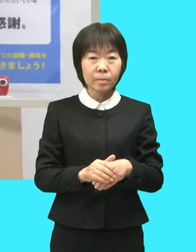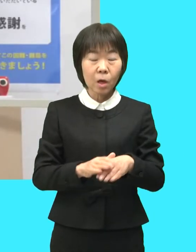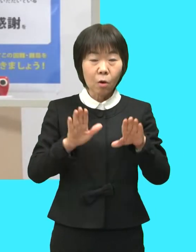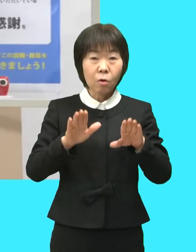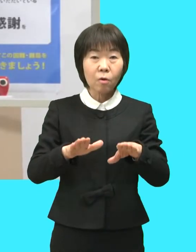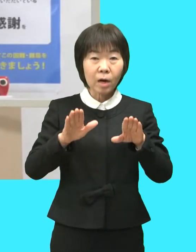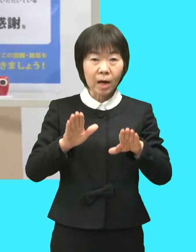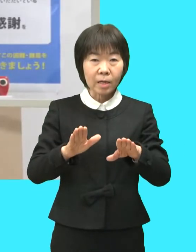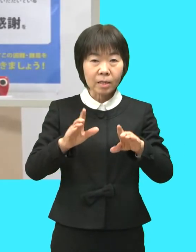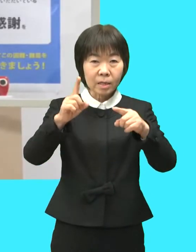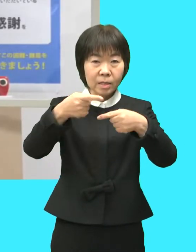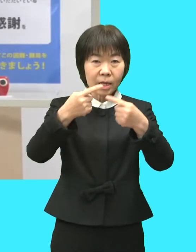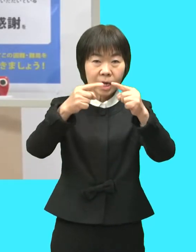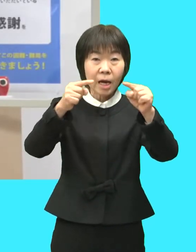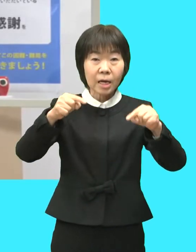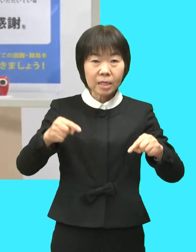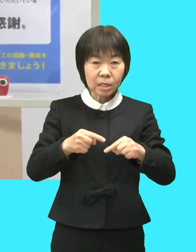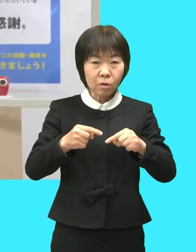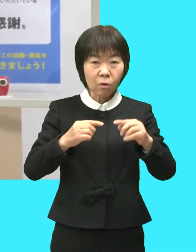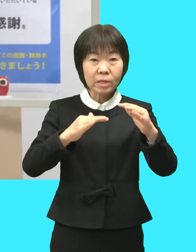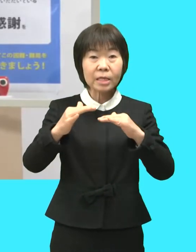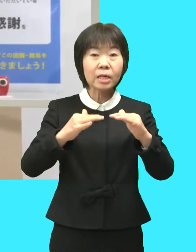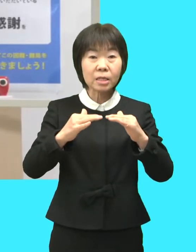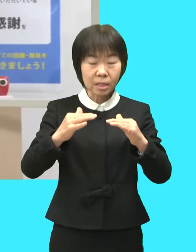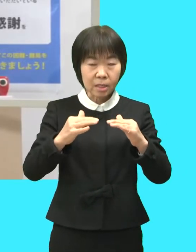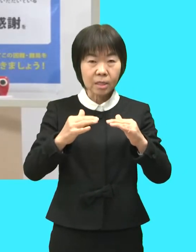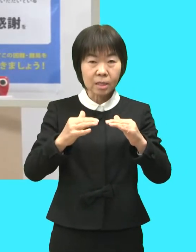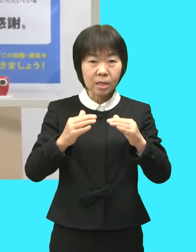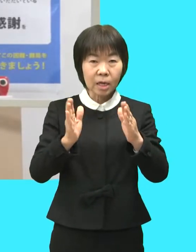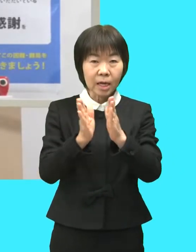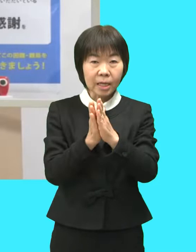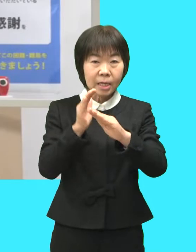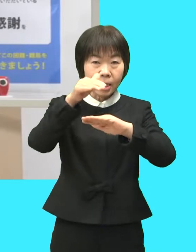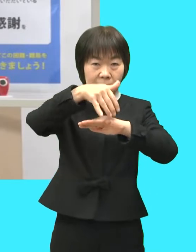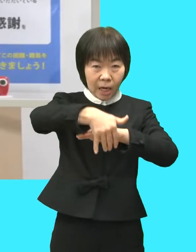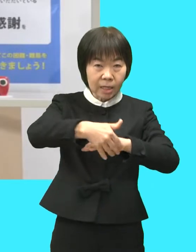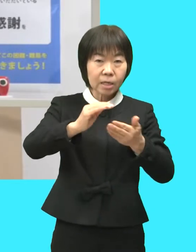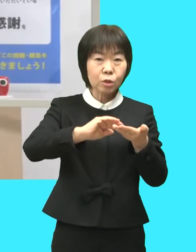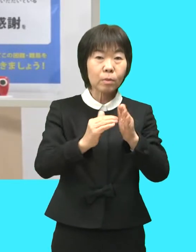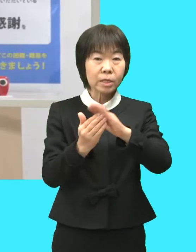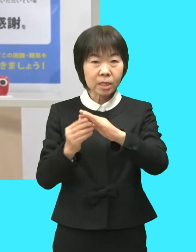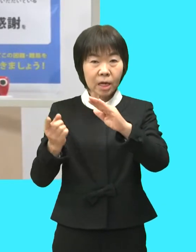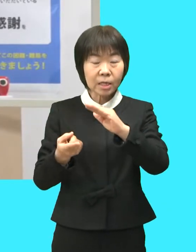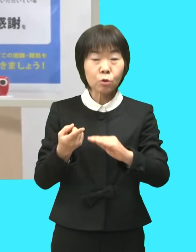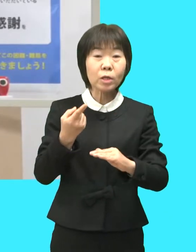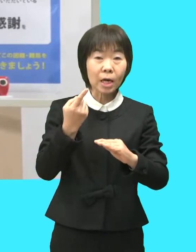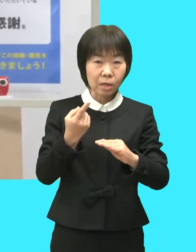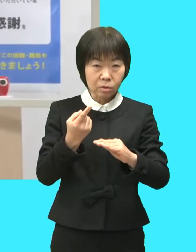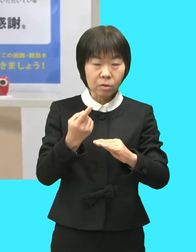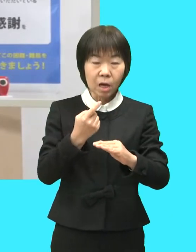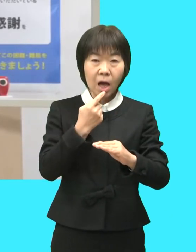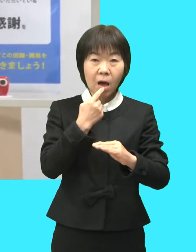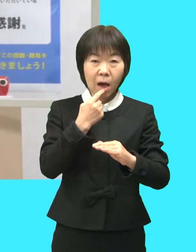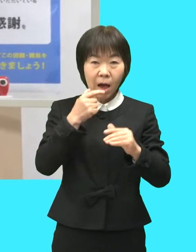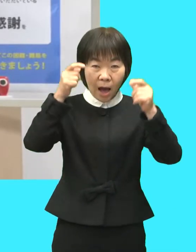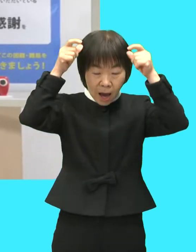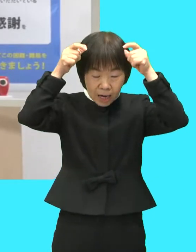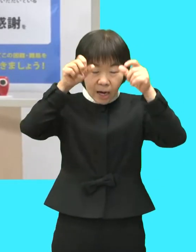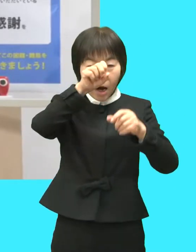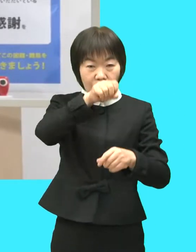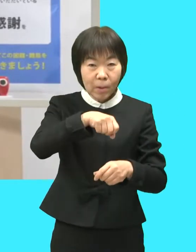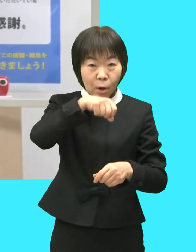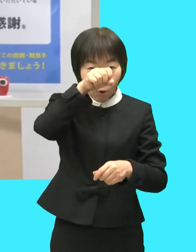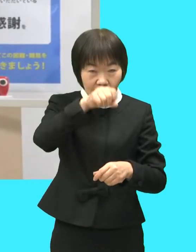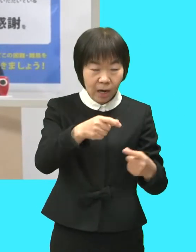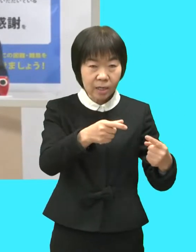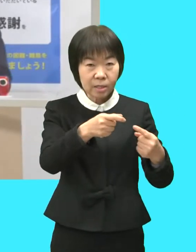今回年賀はがきのデザインに柳津町が発祥とされる赤べこが採用を